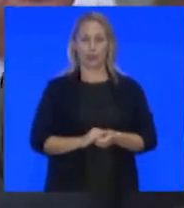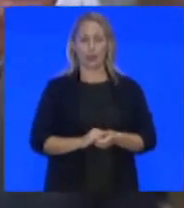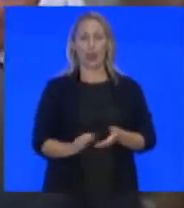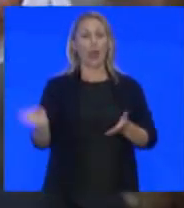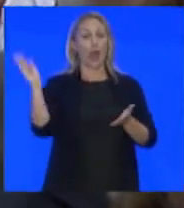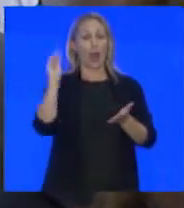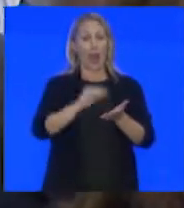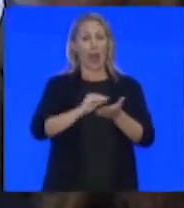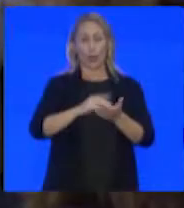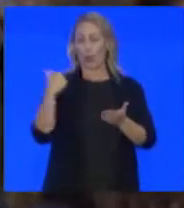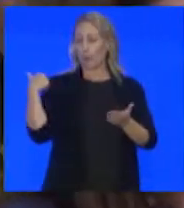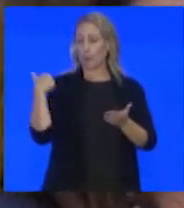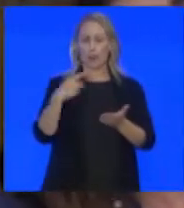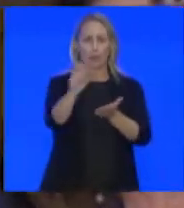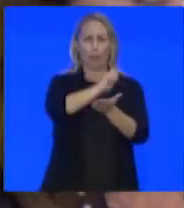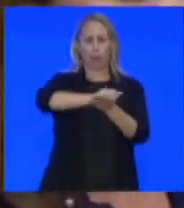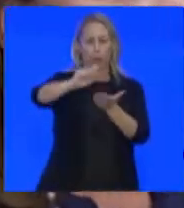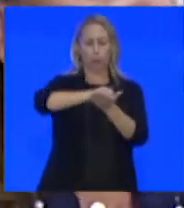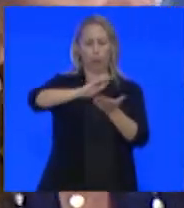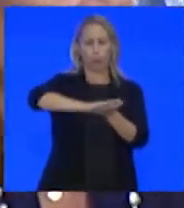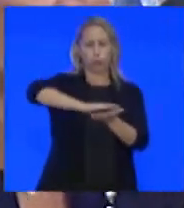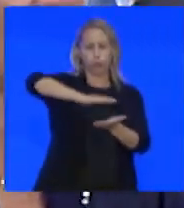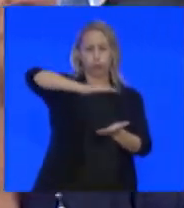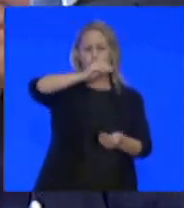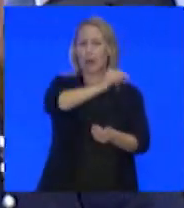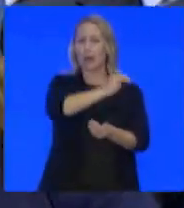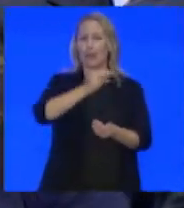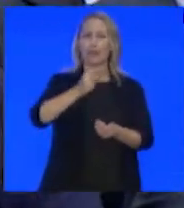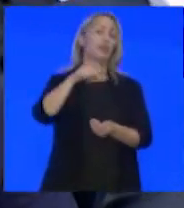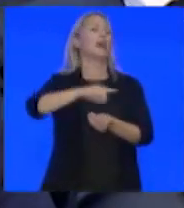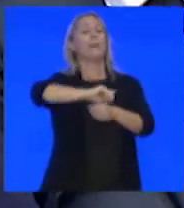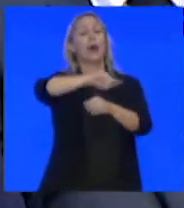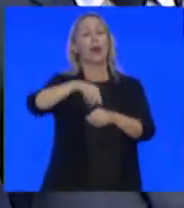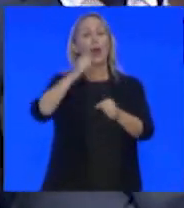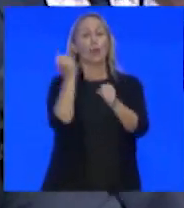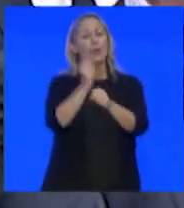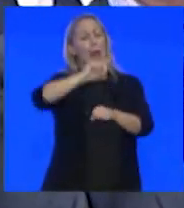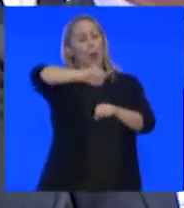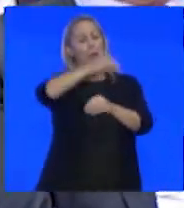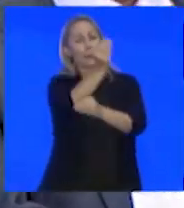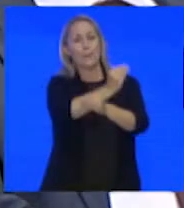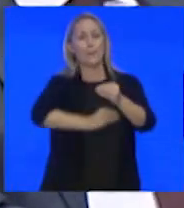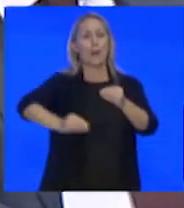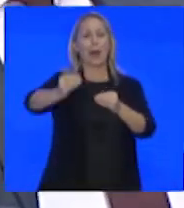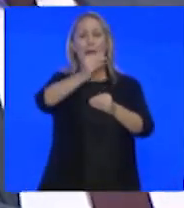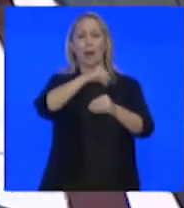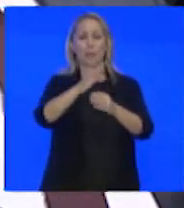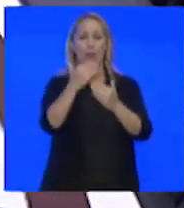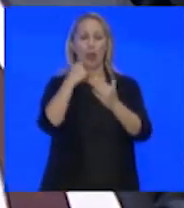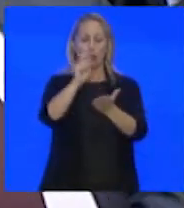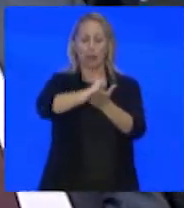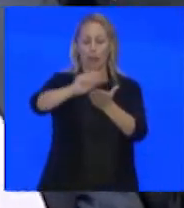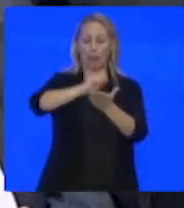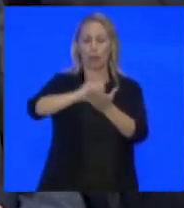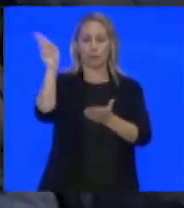αυτή η τεράστια γραφειοκρατία στη δήλωση των υπεροριών, με την καθιέρωση ηλεκτρονικής κάρτας εργαζομένου